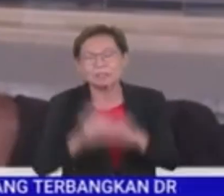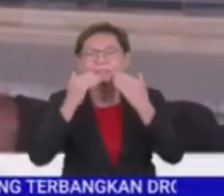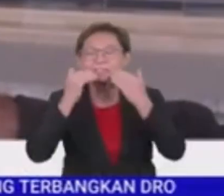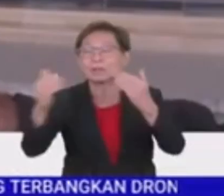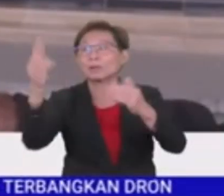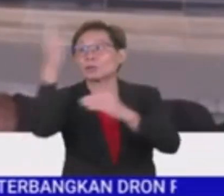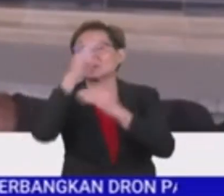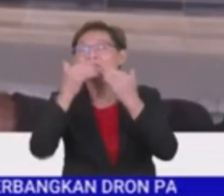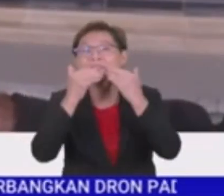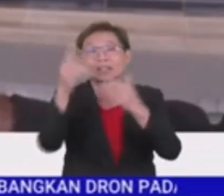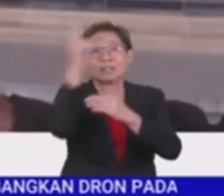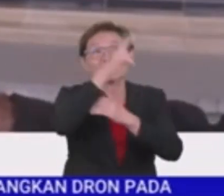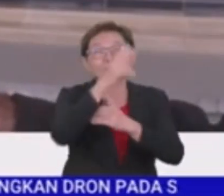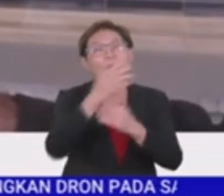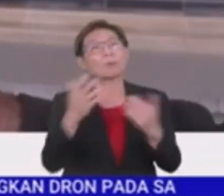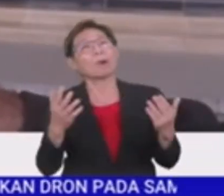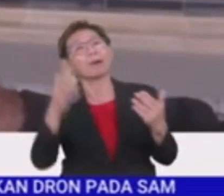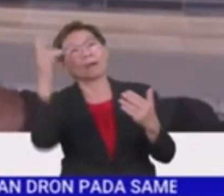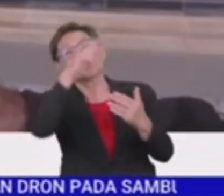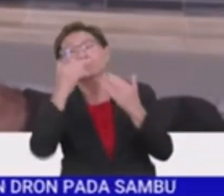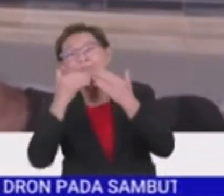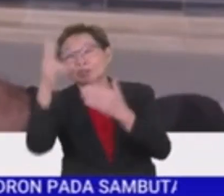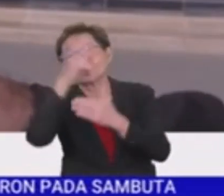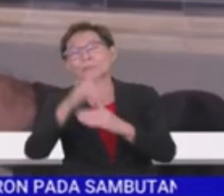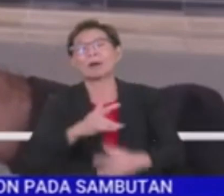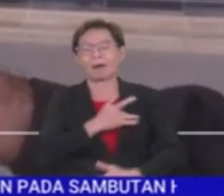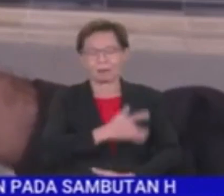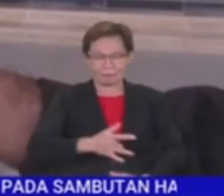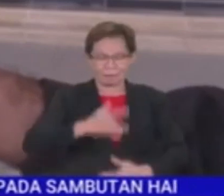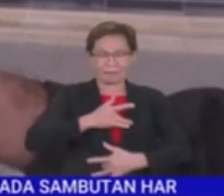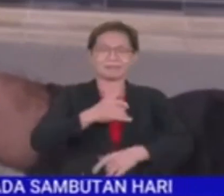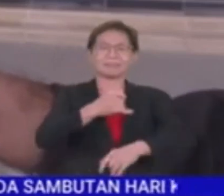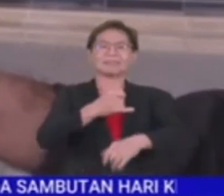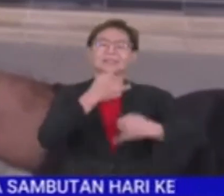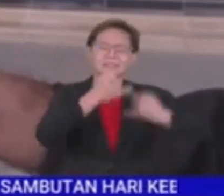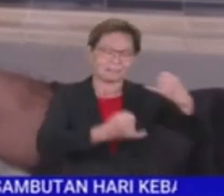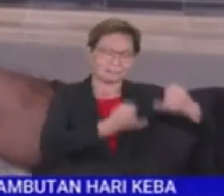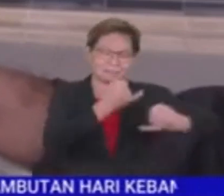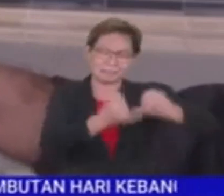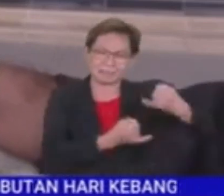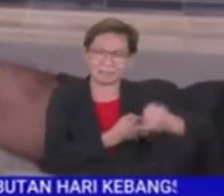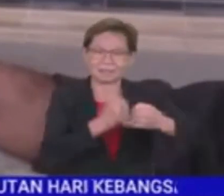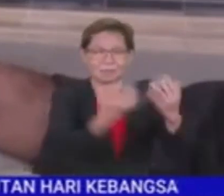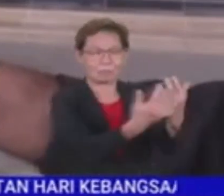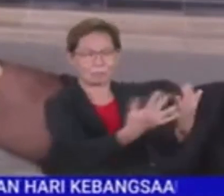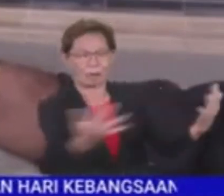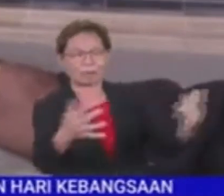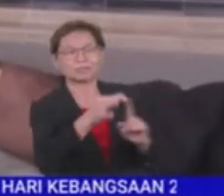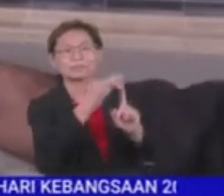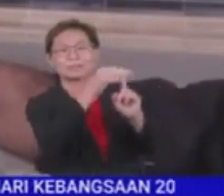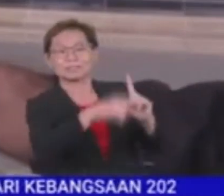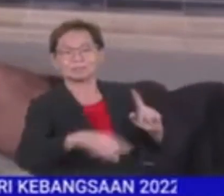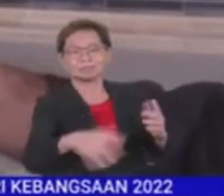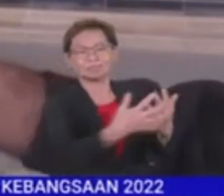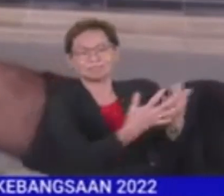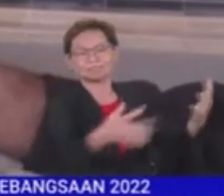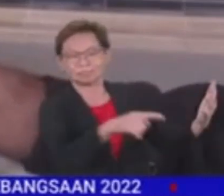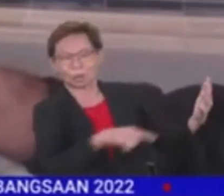kerana menghargai jasa frontliners especially.